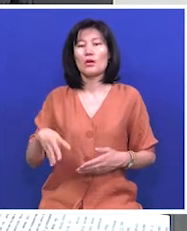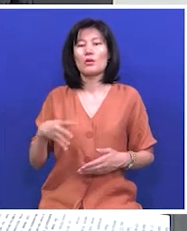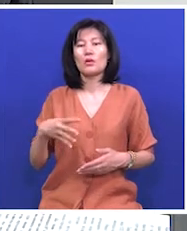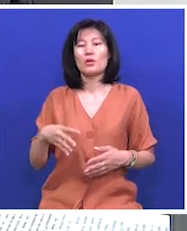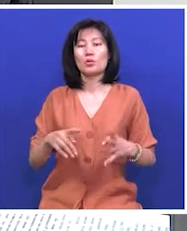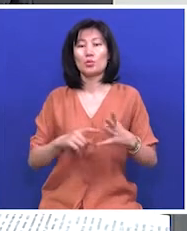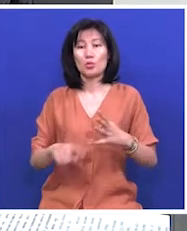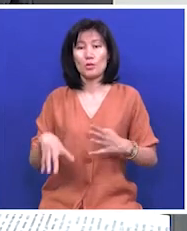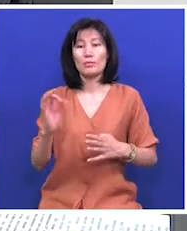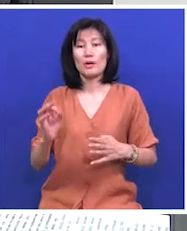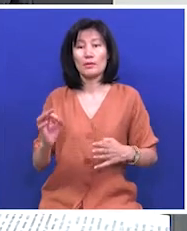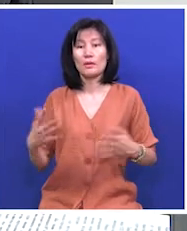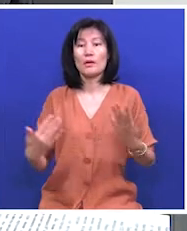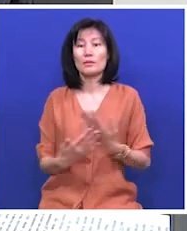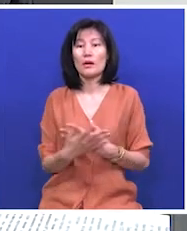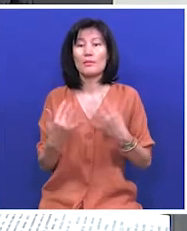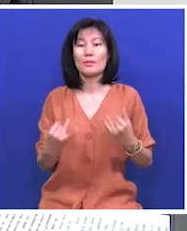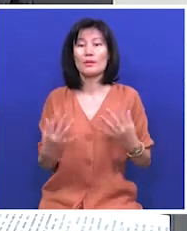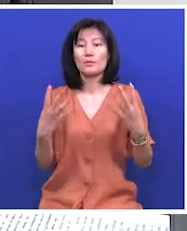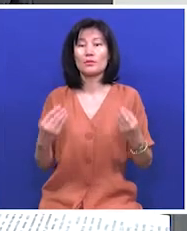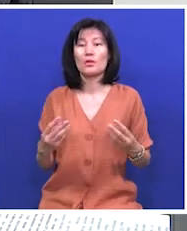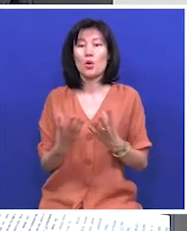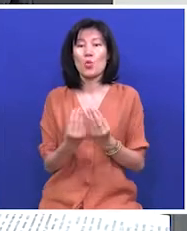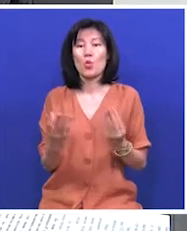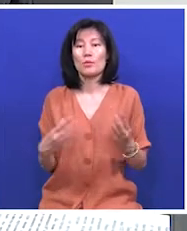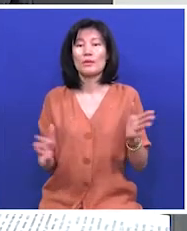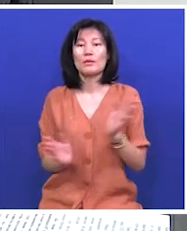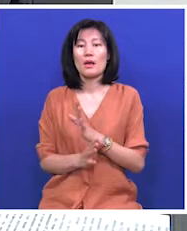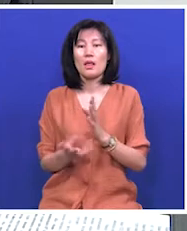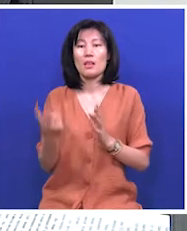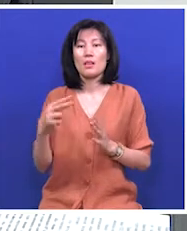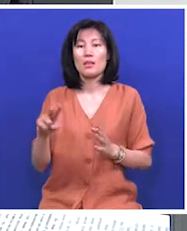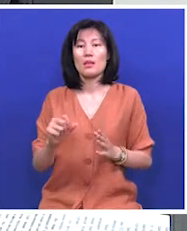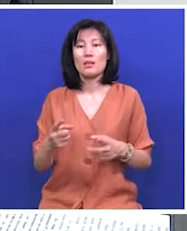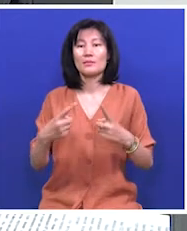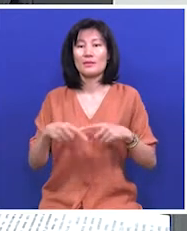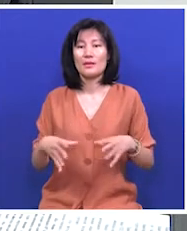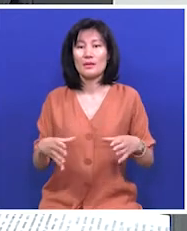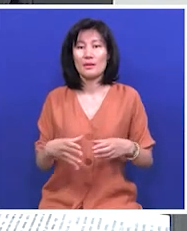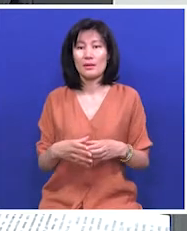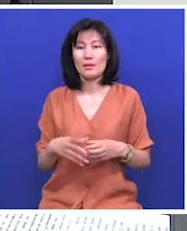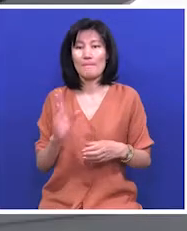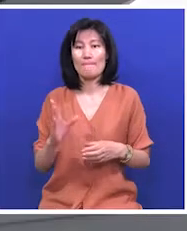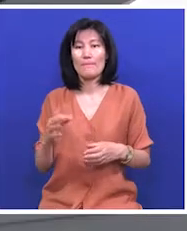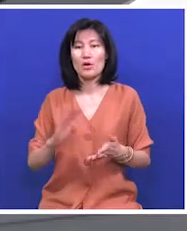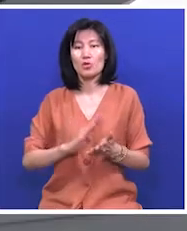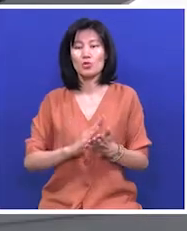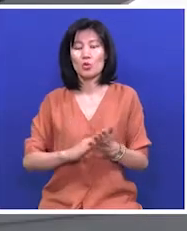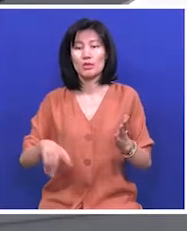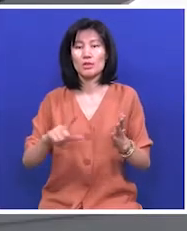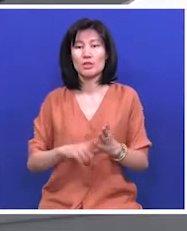4%-дан астам жаңаланып жатыр. Биылғы таңда мынау көктемгі дала жұмыстарына техниканың дайындық